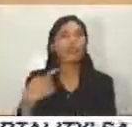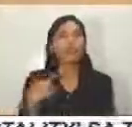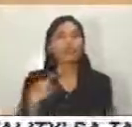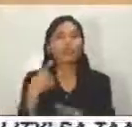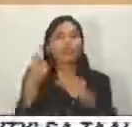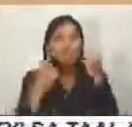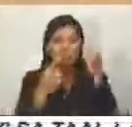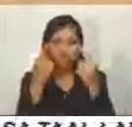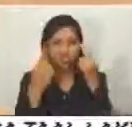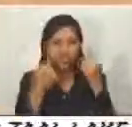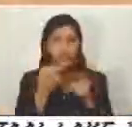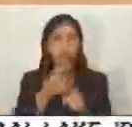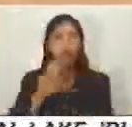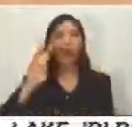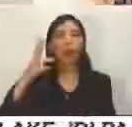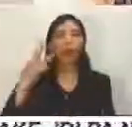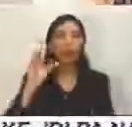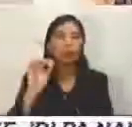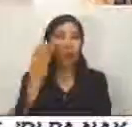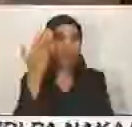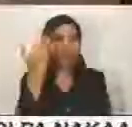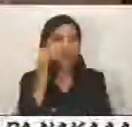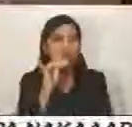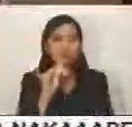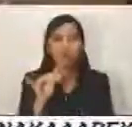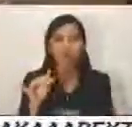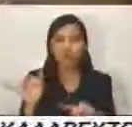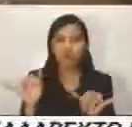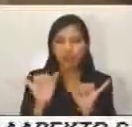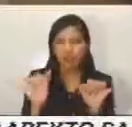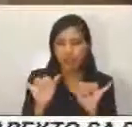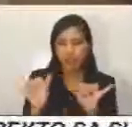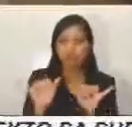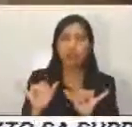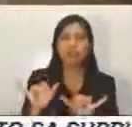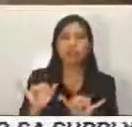Samantala, wala silang pang datos na magsasabing nabawasan ng Lambda